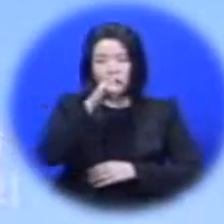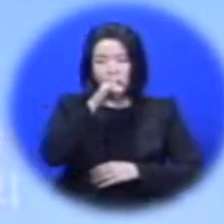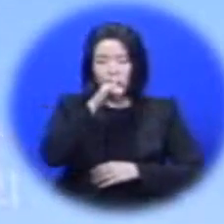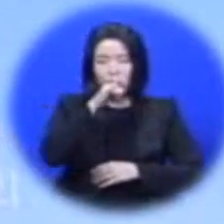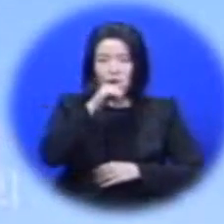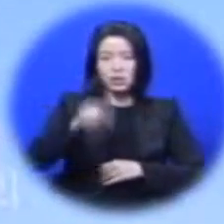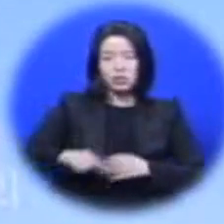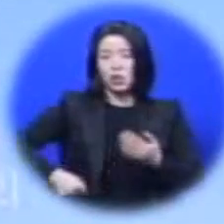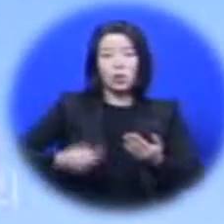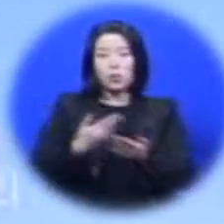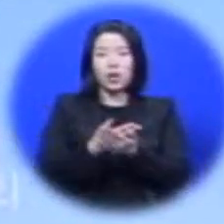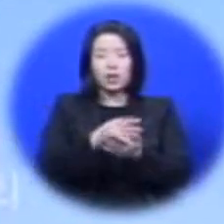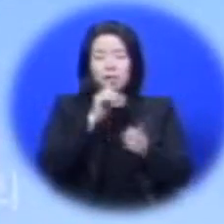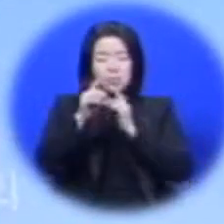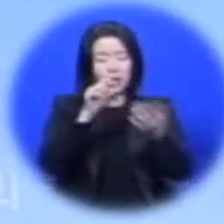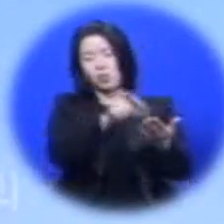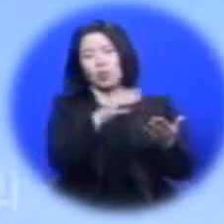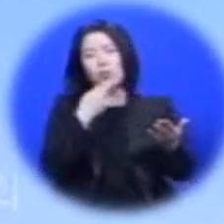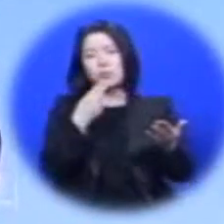말이 안 나옵니다.